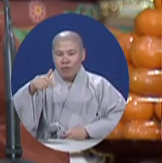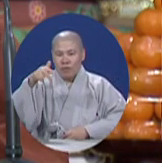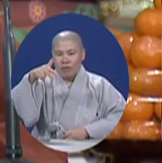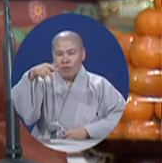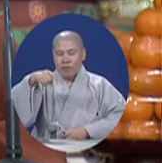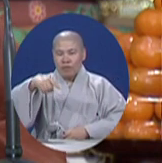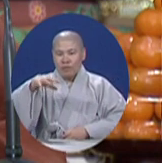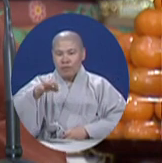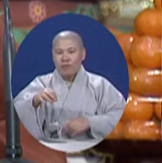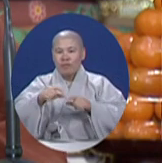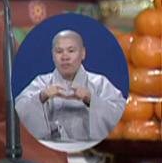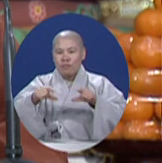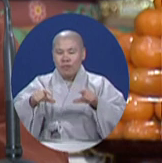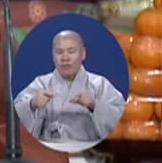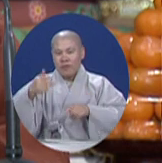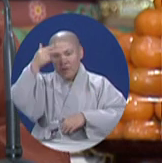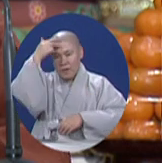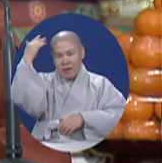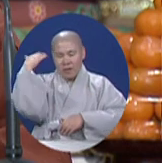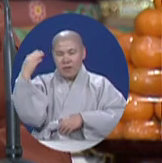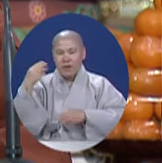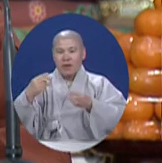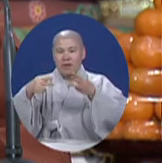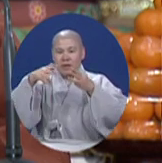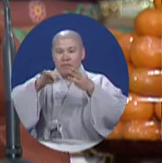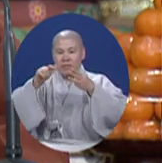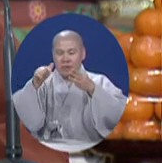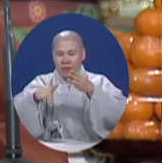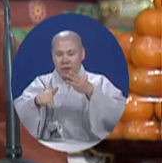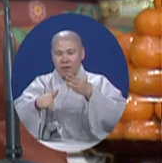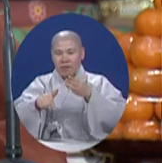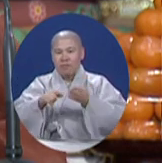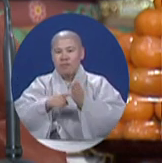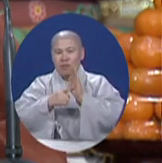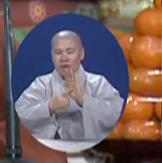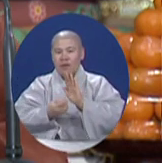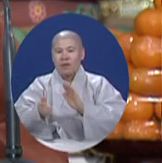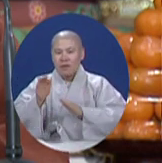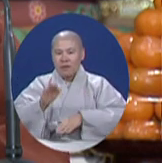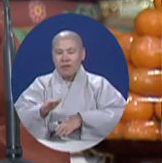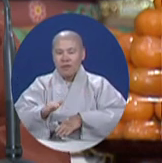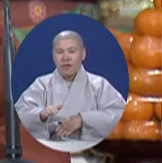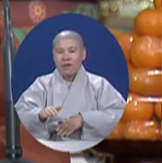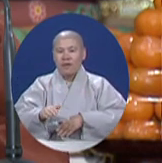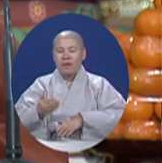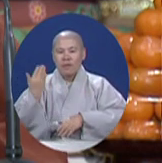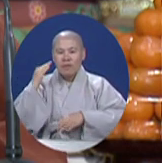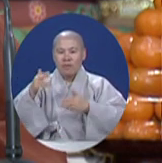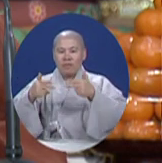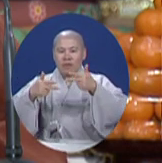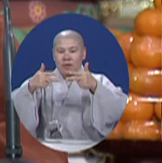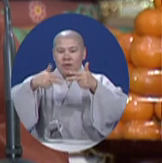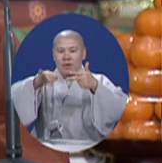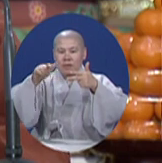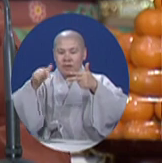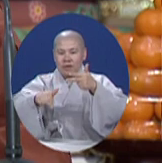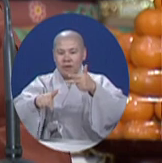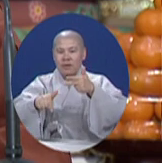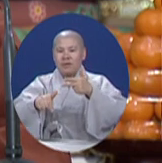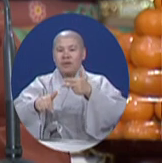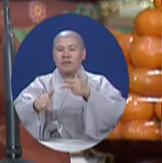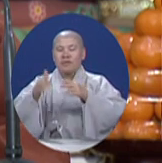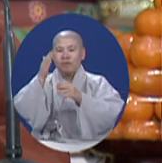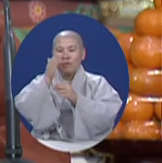보통 이제 옛날에 3직이라고 했고 요즘에 7직이라고 해서 그